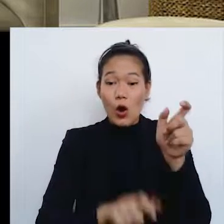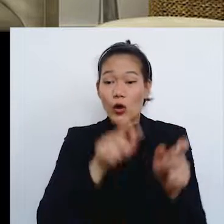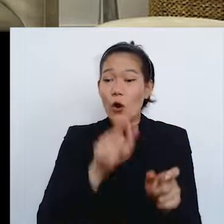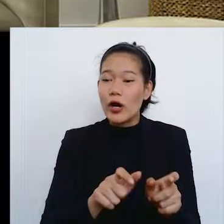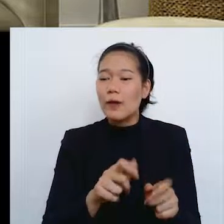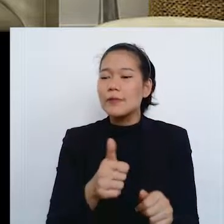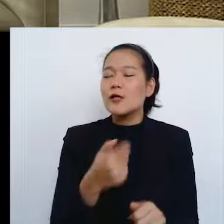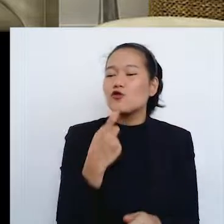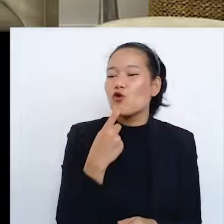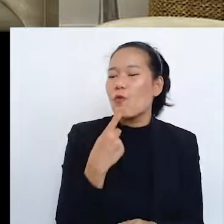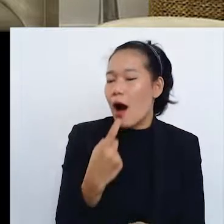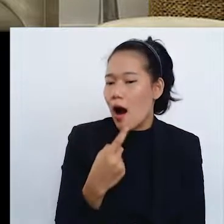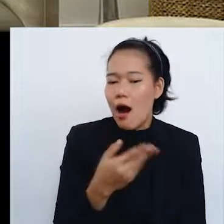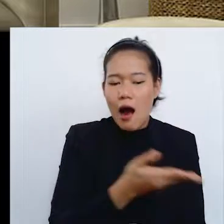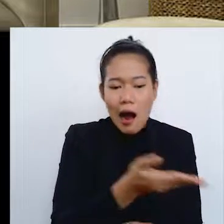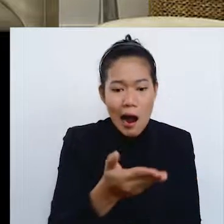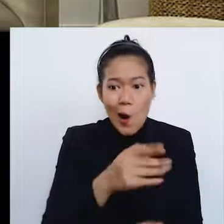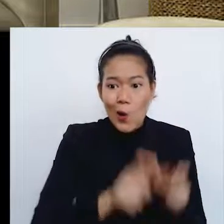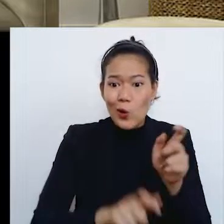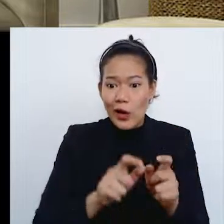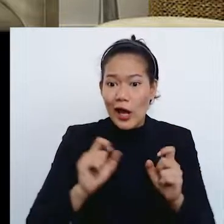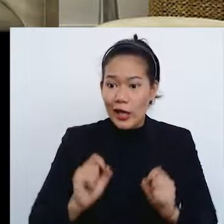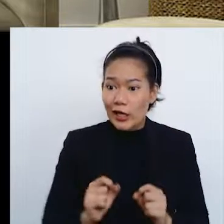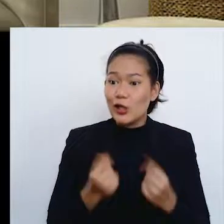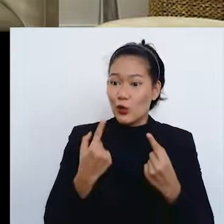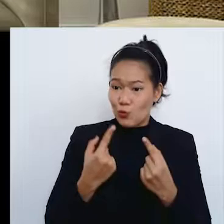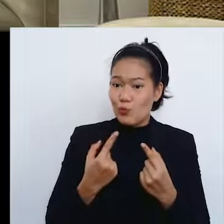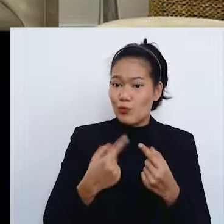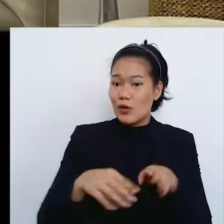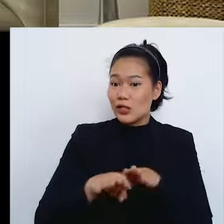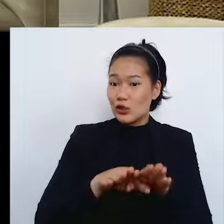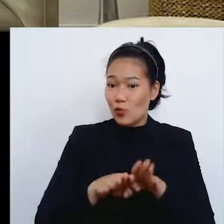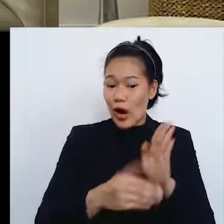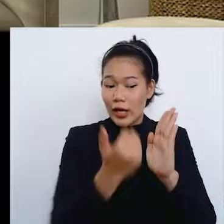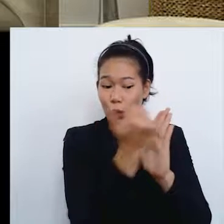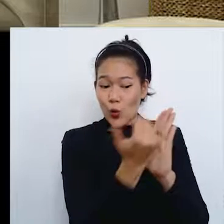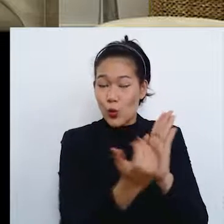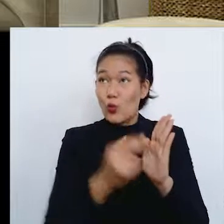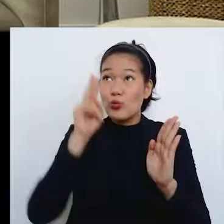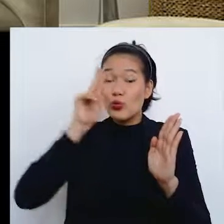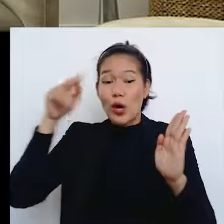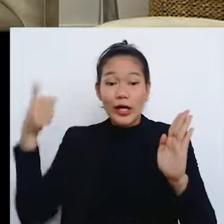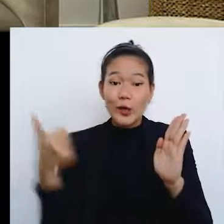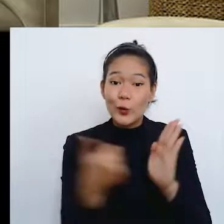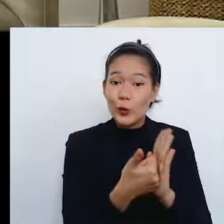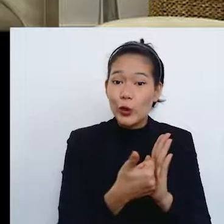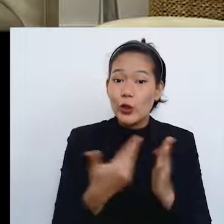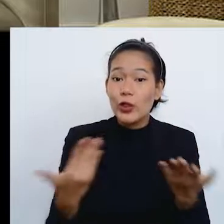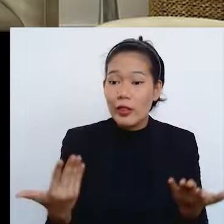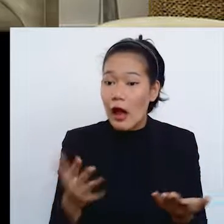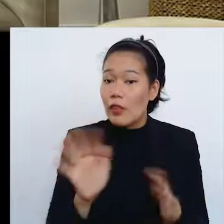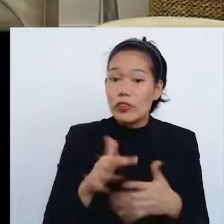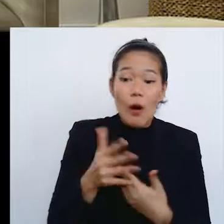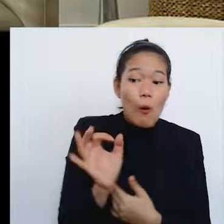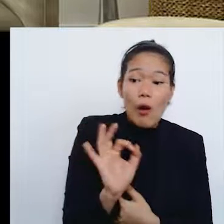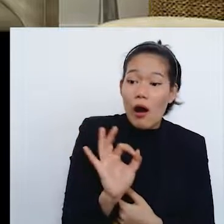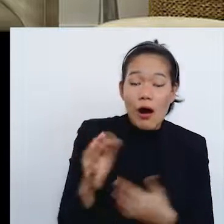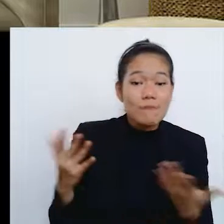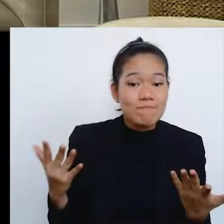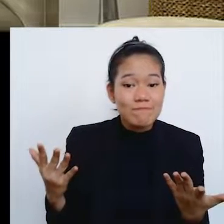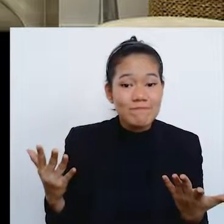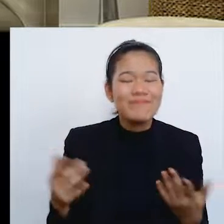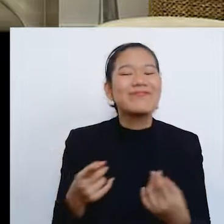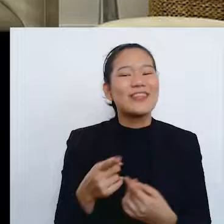mereka kucoba apakah mereka hidup menurut hukumku atau tidak. Bapak